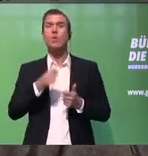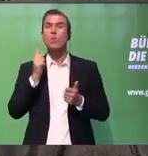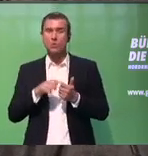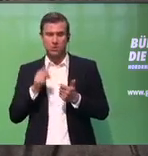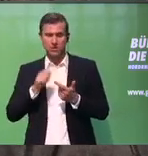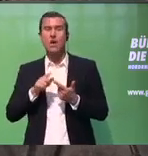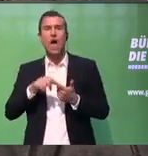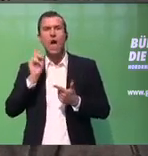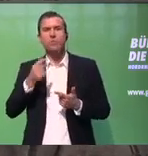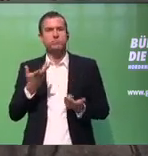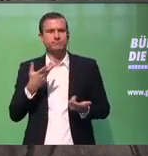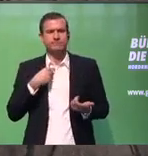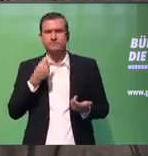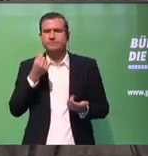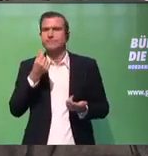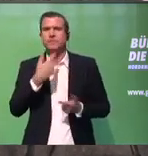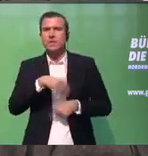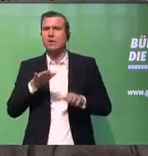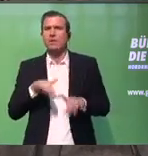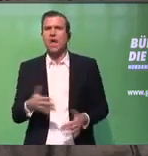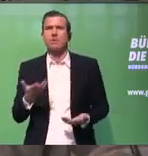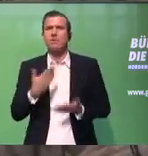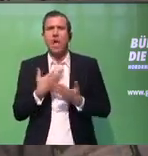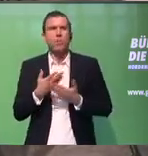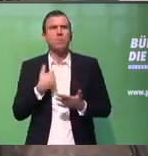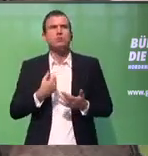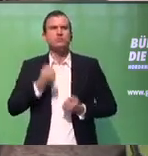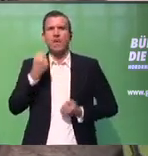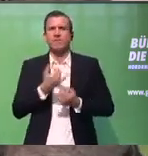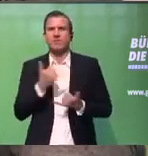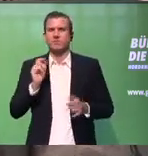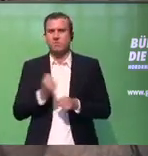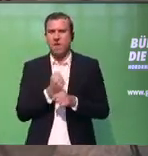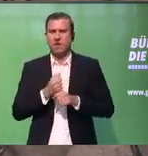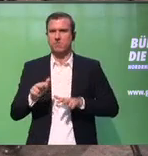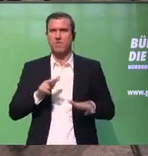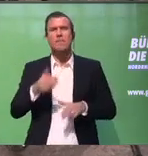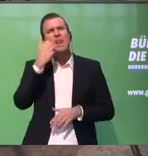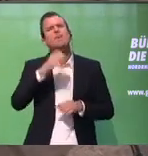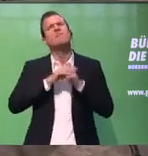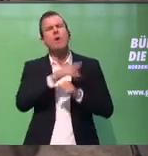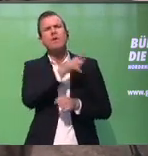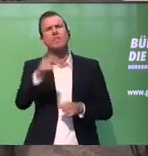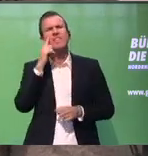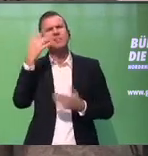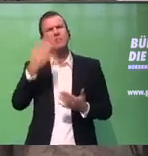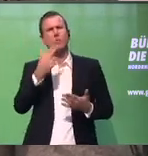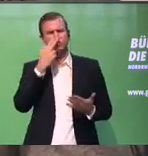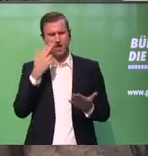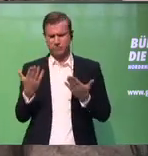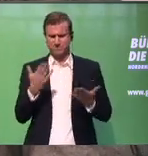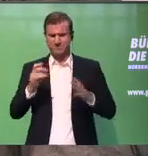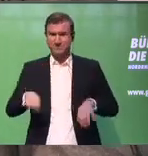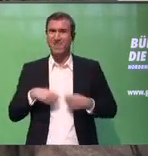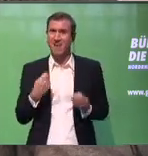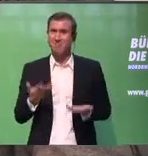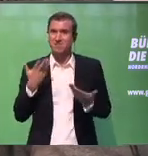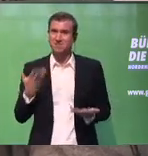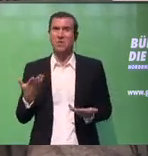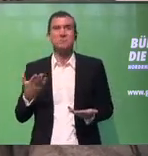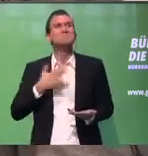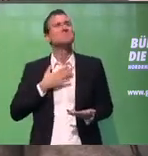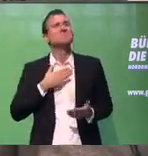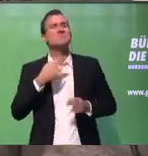aus monetären Gründen nicht leichter. Aber, liebe Freundinnen und Freunde, wenn man sich diese Bilanz anguckt, was ist unsere